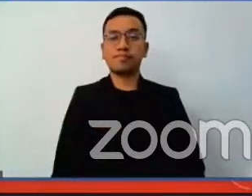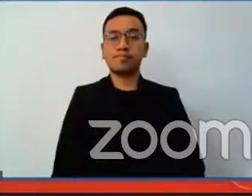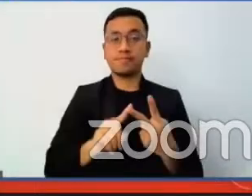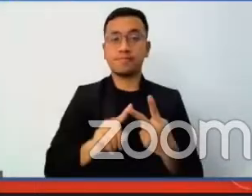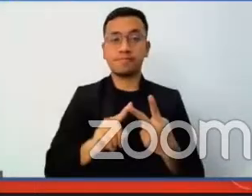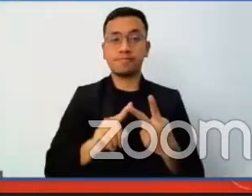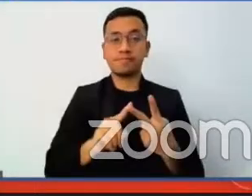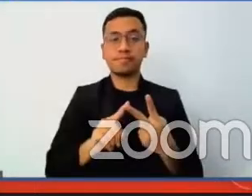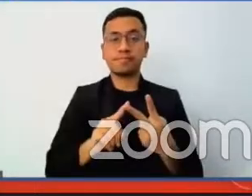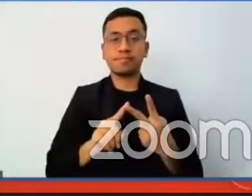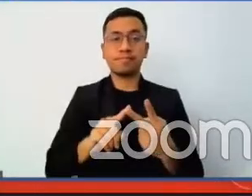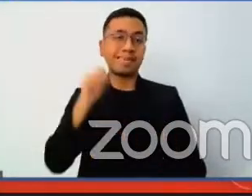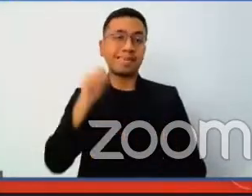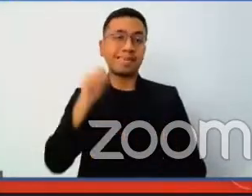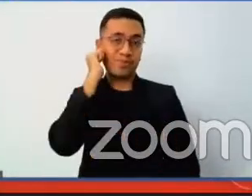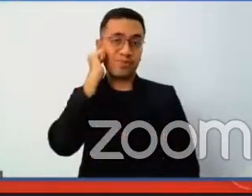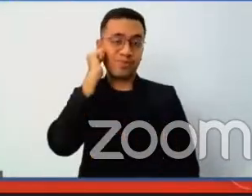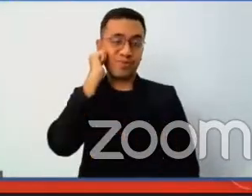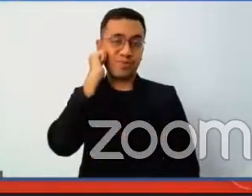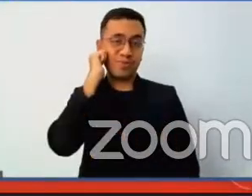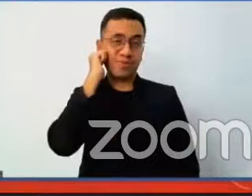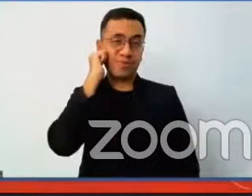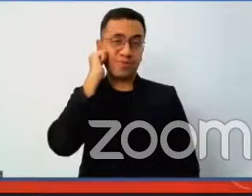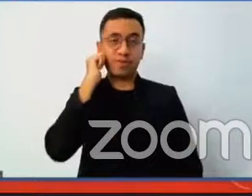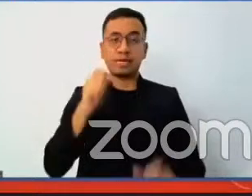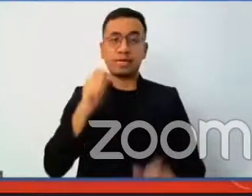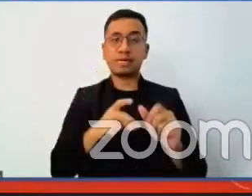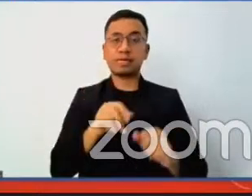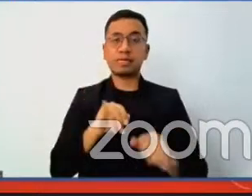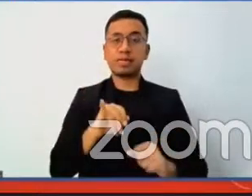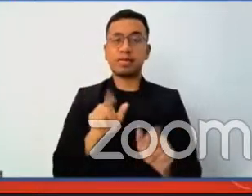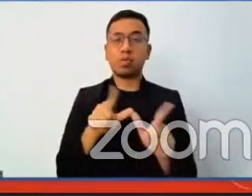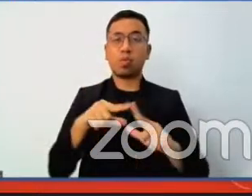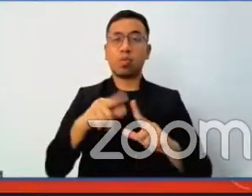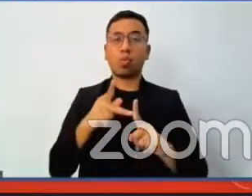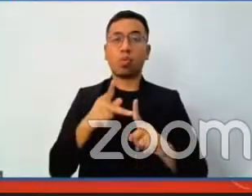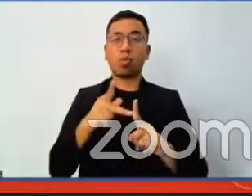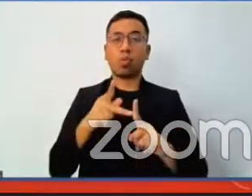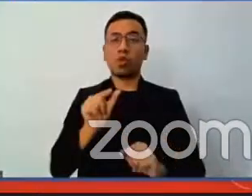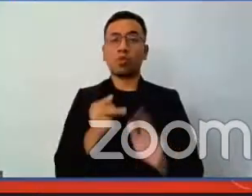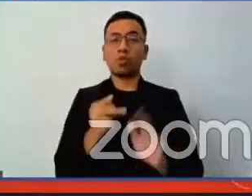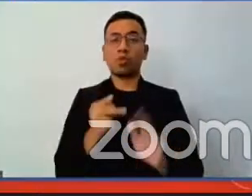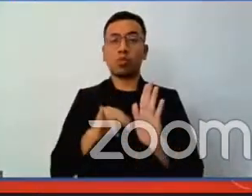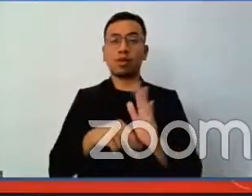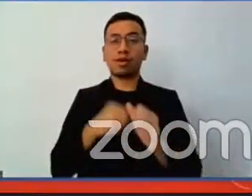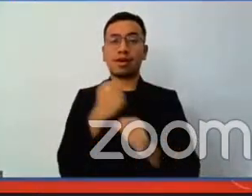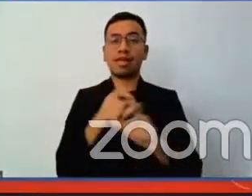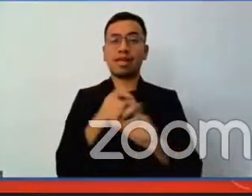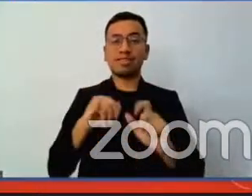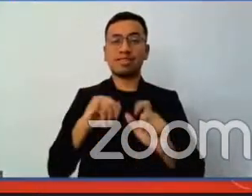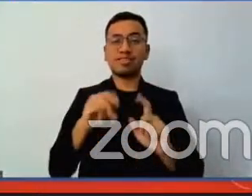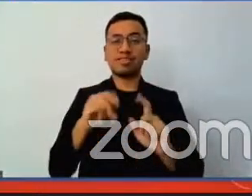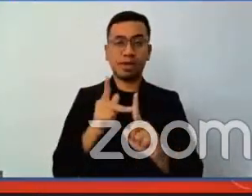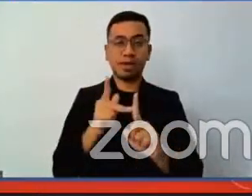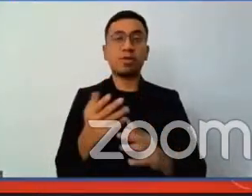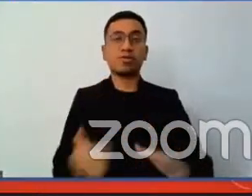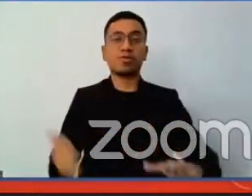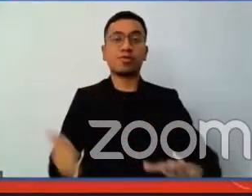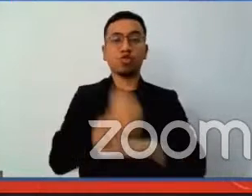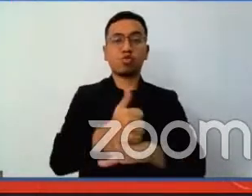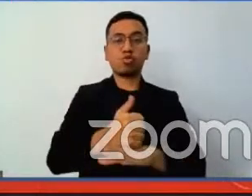disampaikan oleh Ibu Dr. Anda Sri Wahyuning CMPD. Beliau adalah Direktur Sekolah